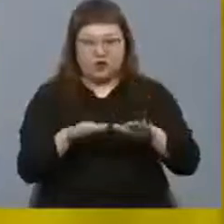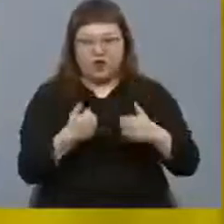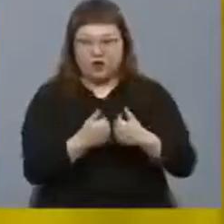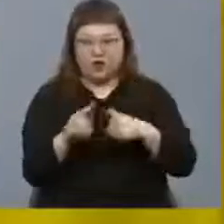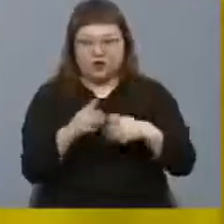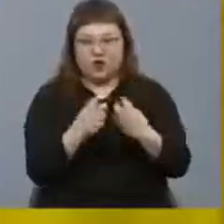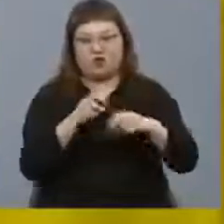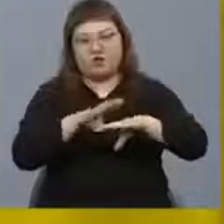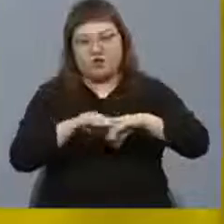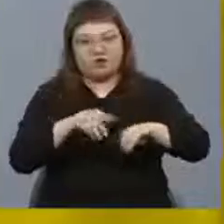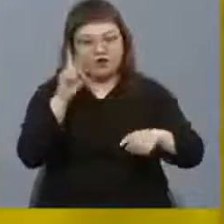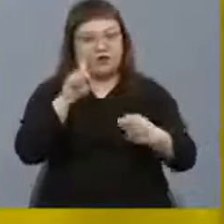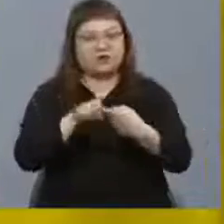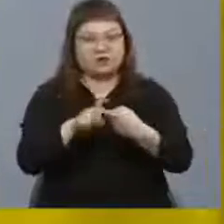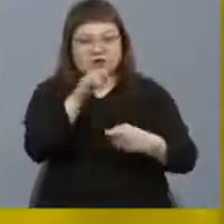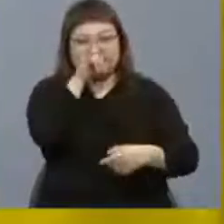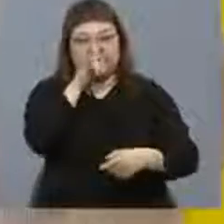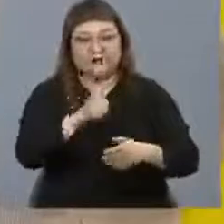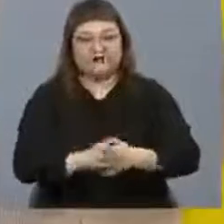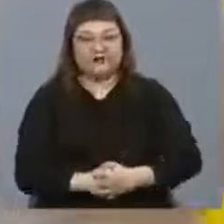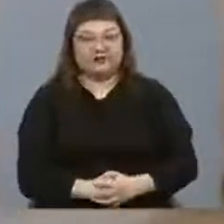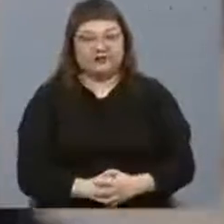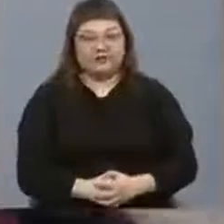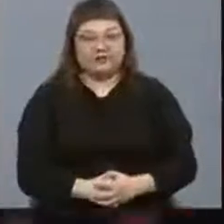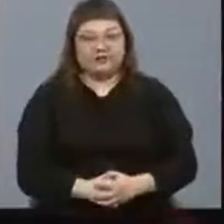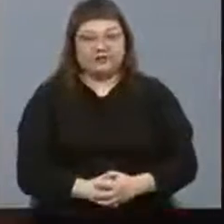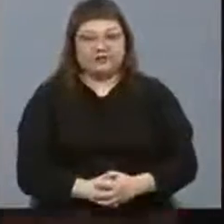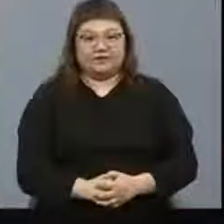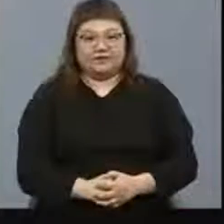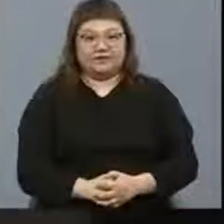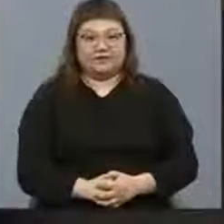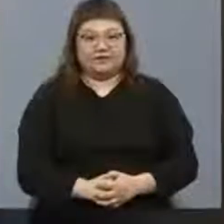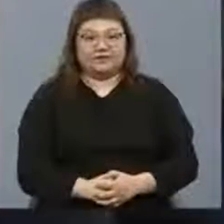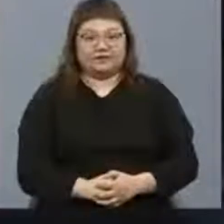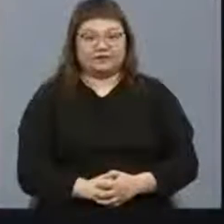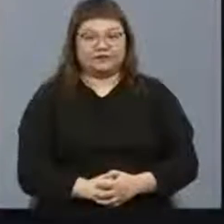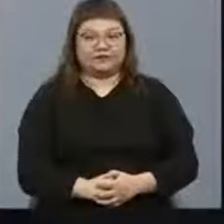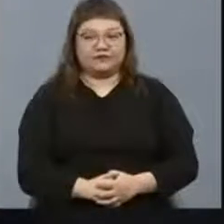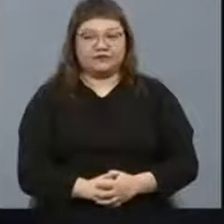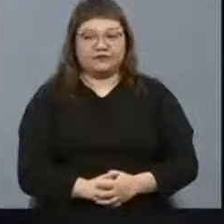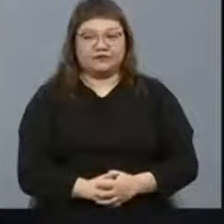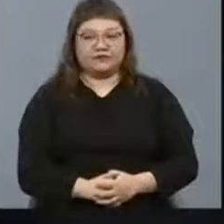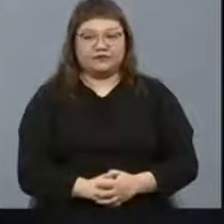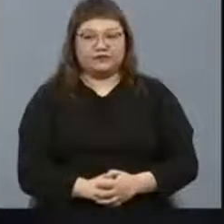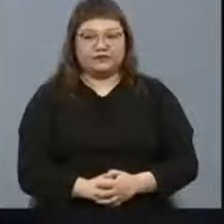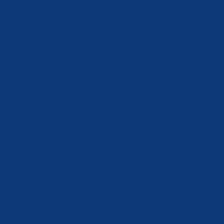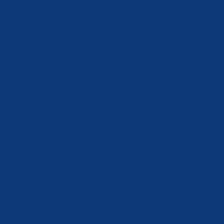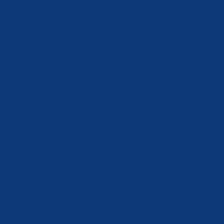어떻게 풀어나갈 수 있을지 앞으로의 결정이 주목됩니다. KBS 뉴스 김가람입니다.